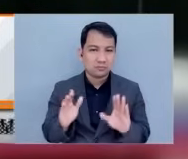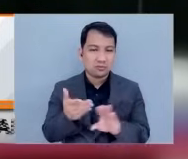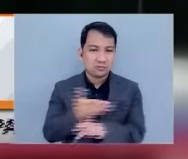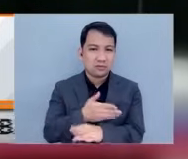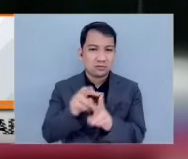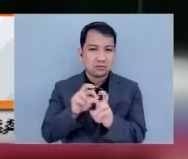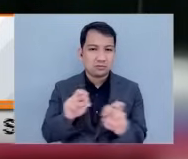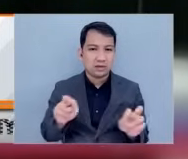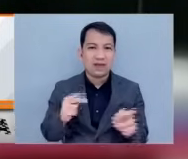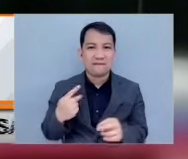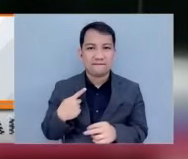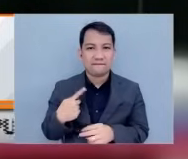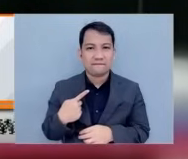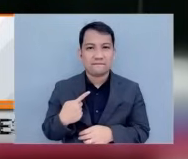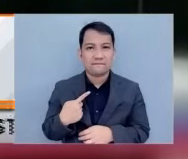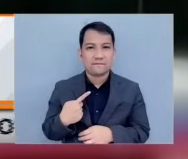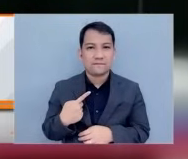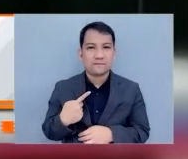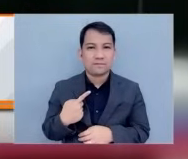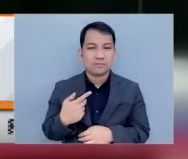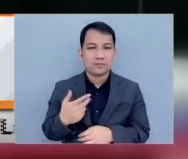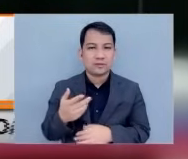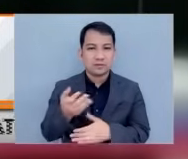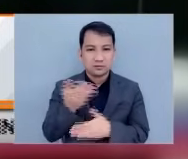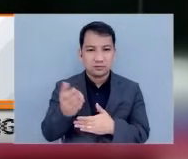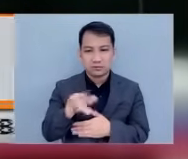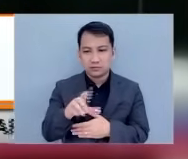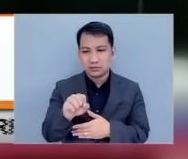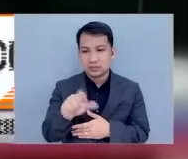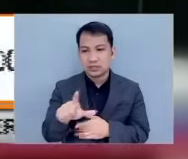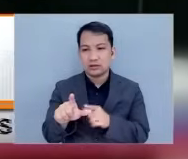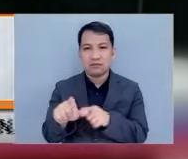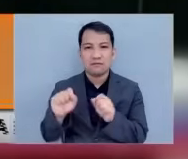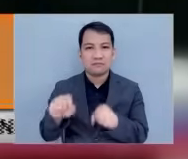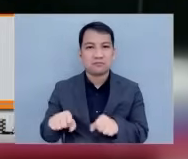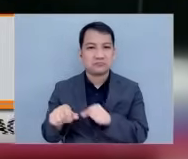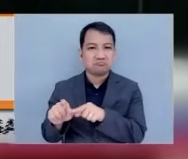investigation conducted by the fiscal, wherein yung